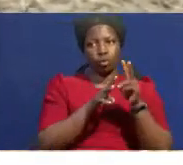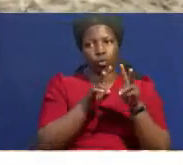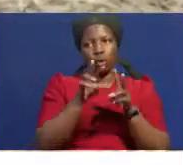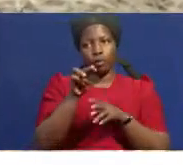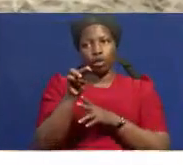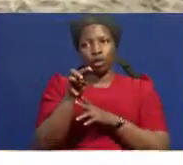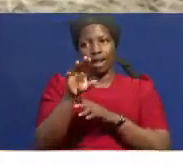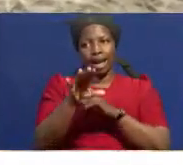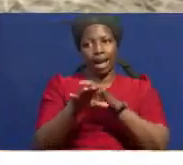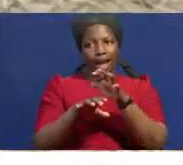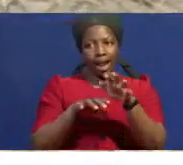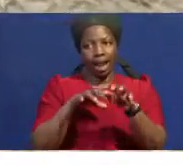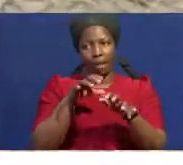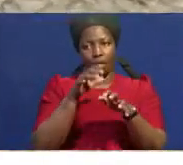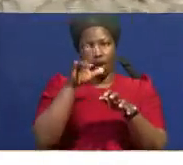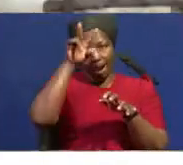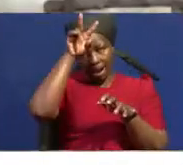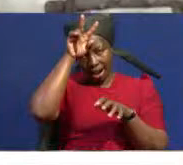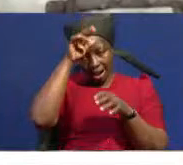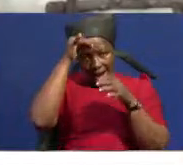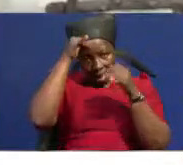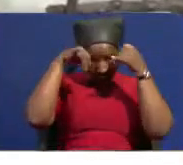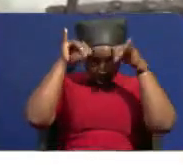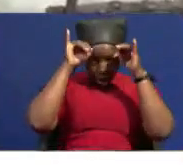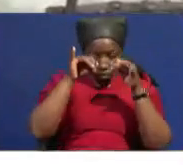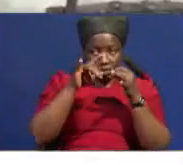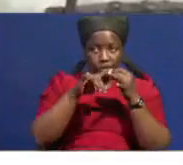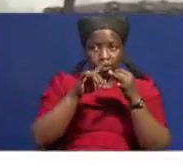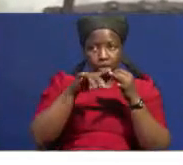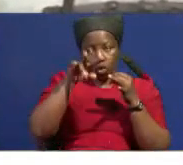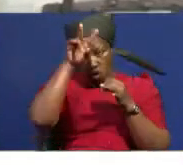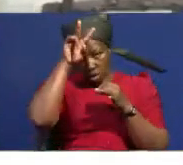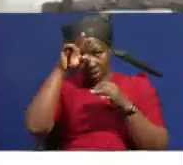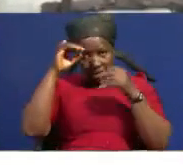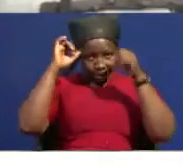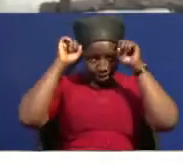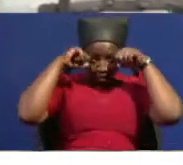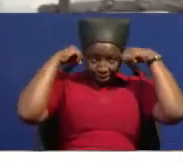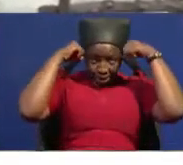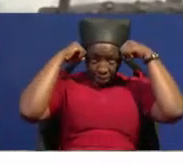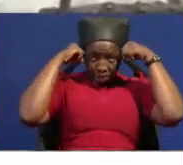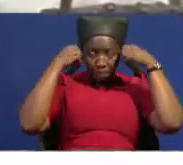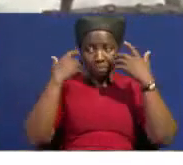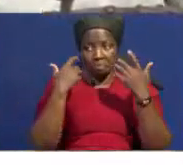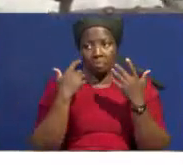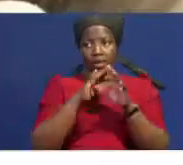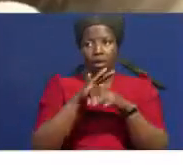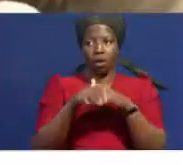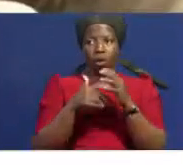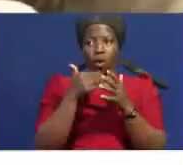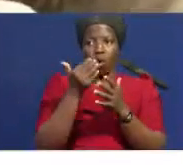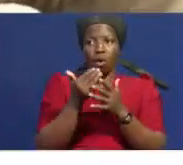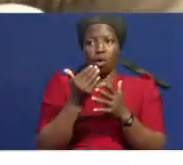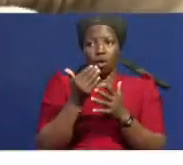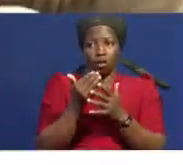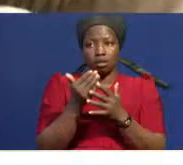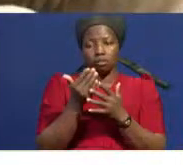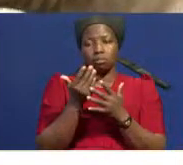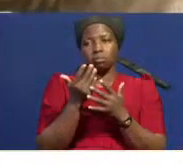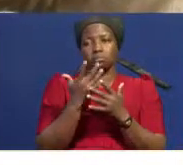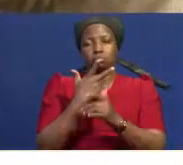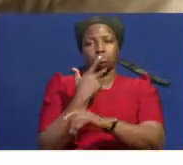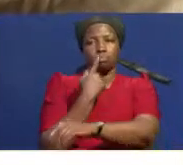miguu na mdomo, huku kondoo na mbuzi milioni 50 wakichanjwa dhidi ya ugonjwa wa Peste des